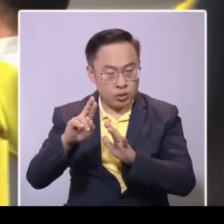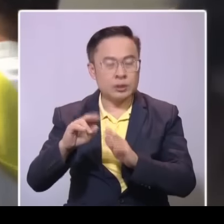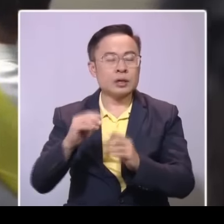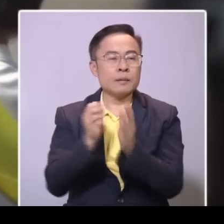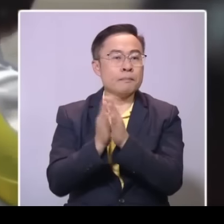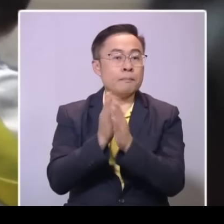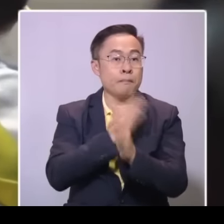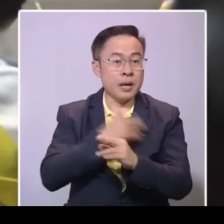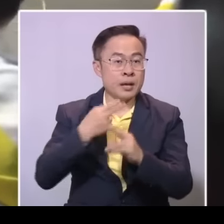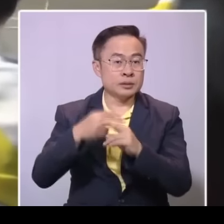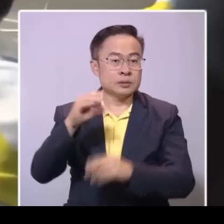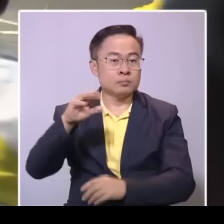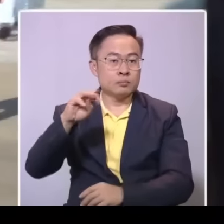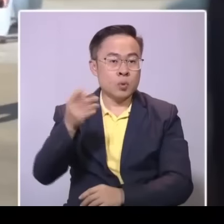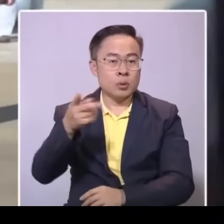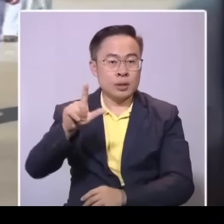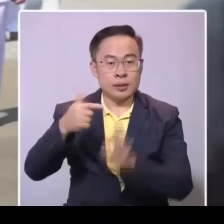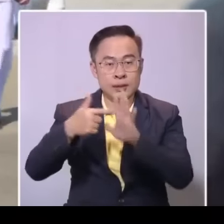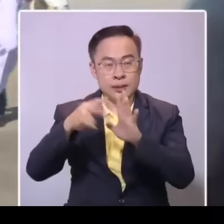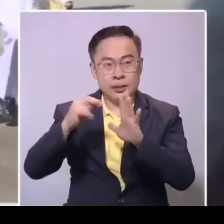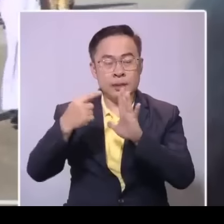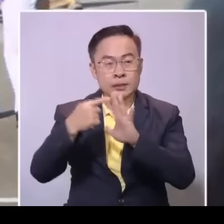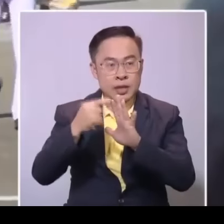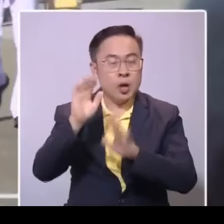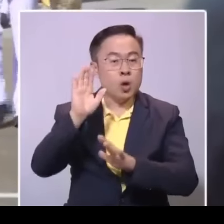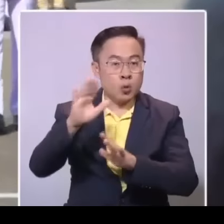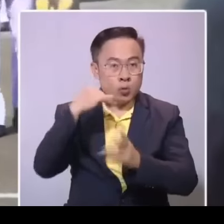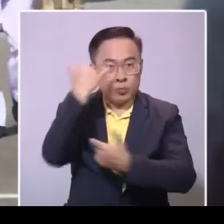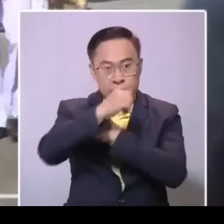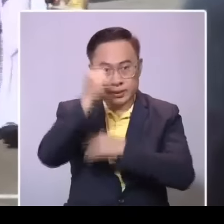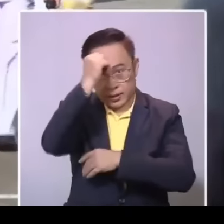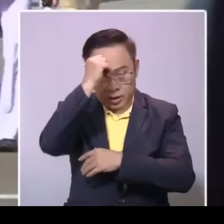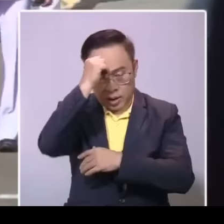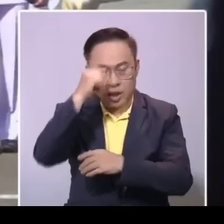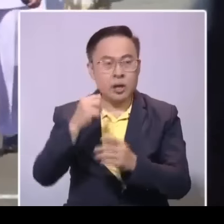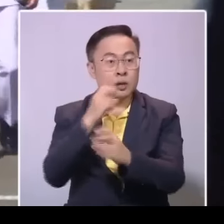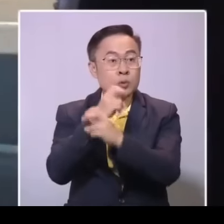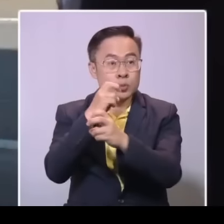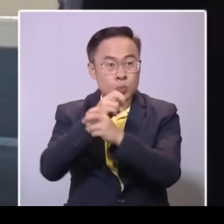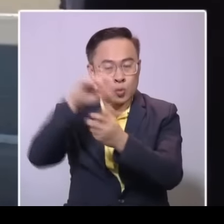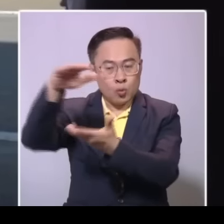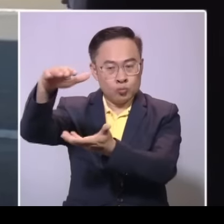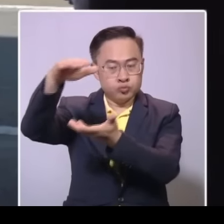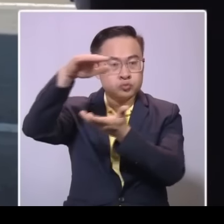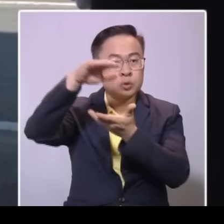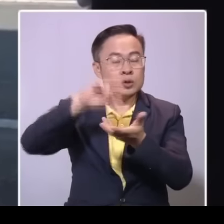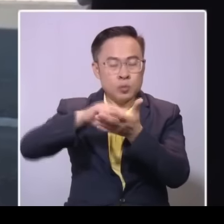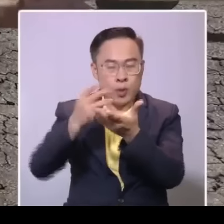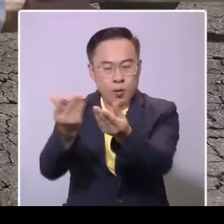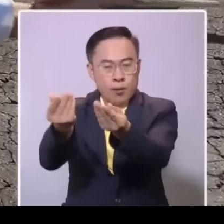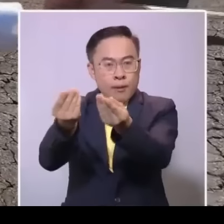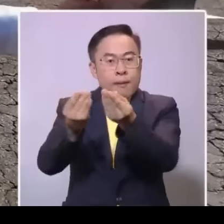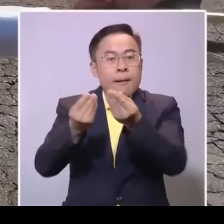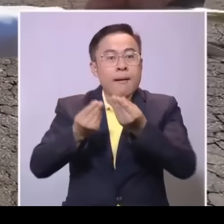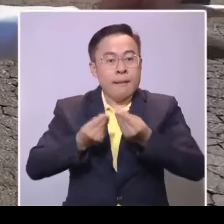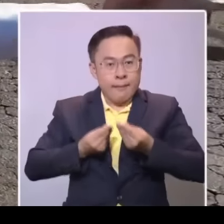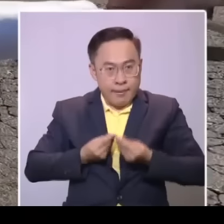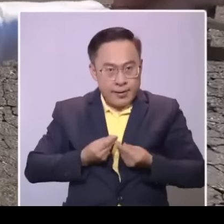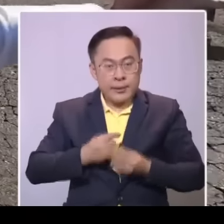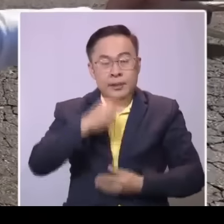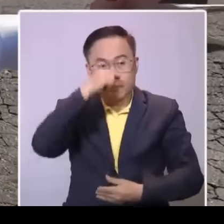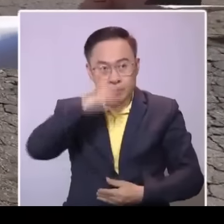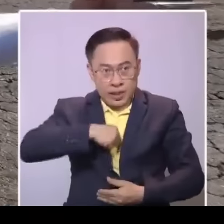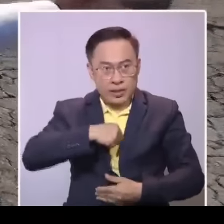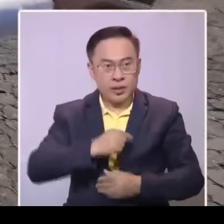ค่ะหลังจากประดิษฐานเป็นการชั่วคราวณมณฑลพิธีท้องสนามหลวงระหว่างวันที่ 24กุมภาพันธ์ถึง 3มีนาคม2567และ